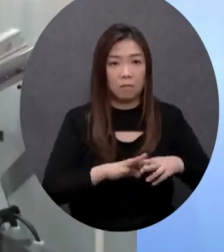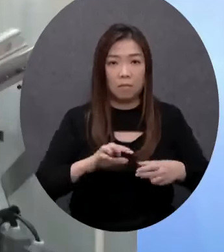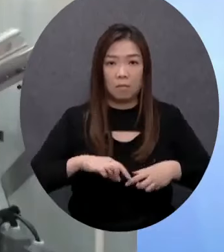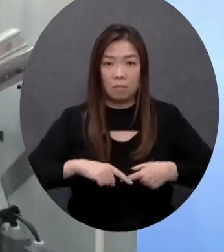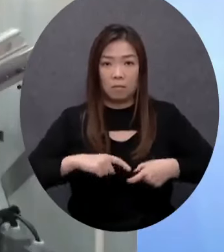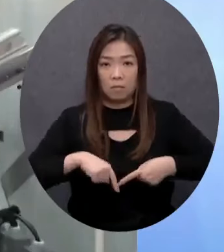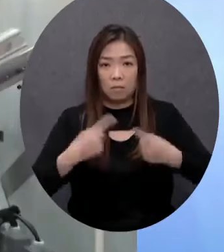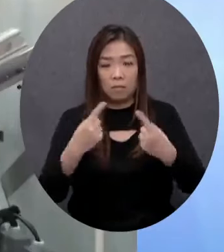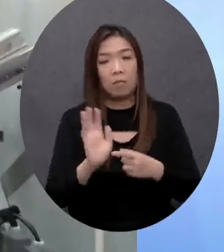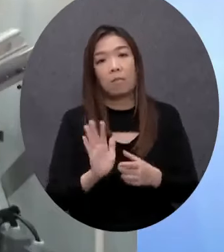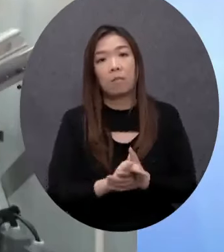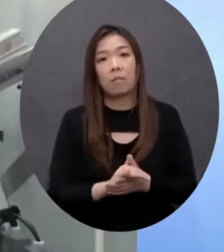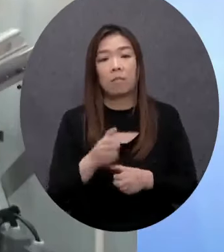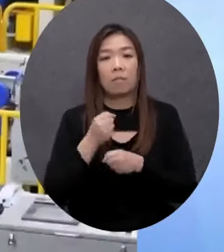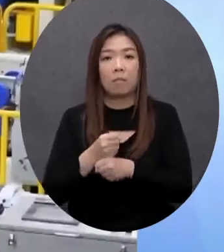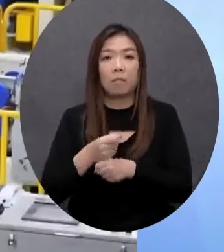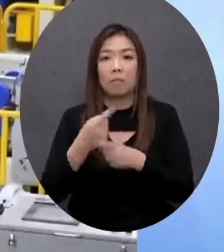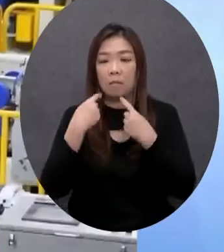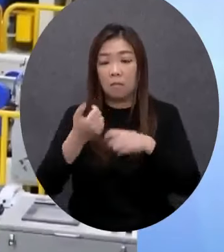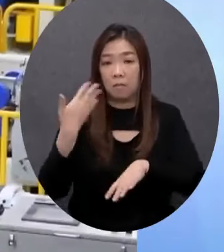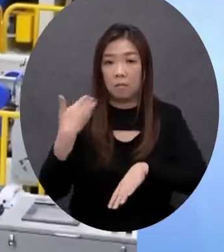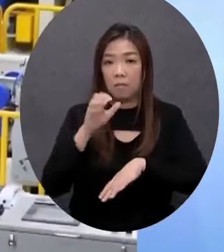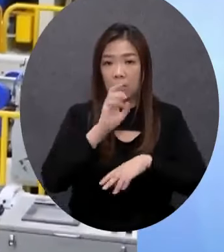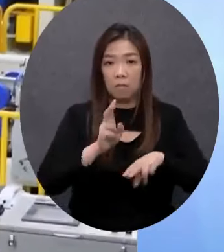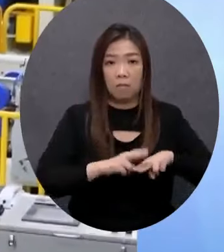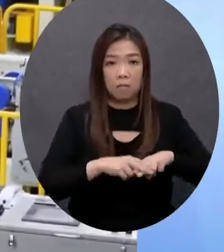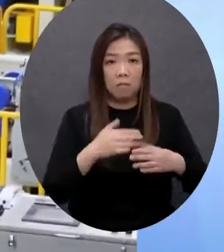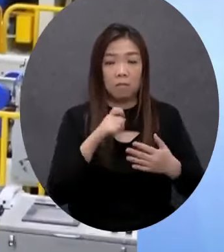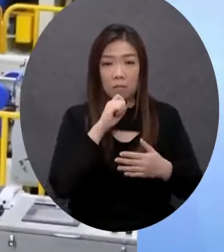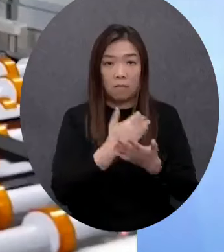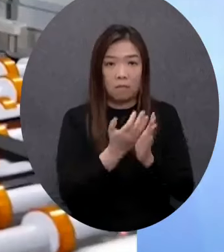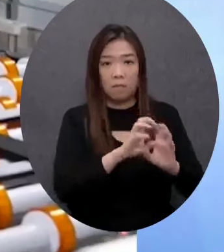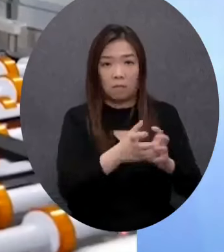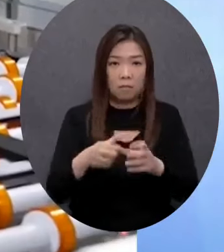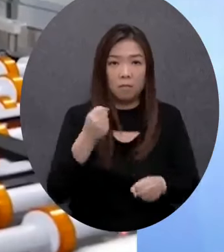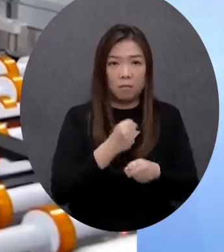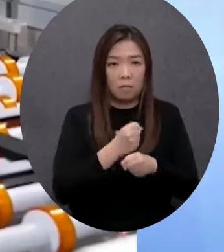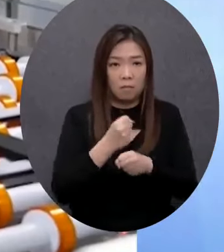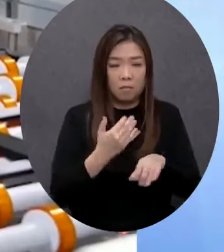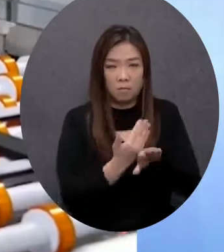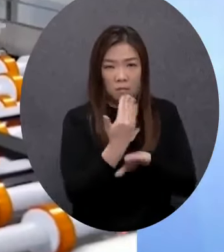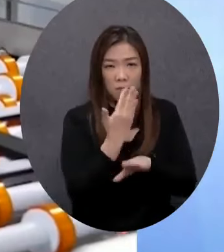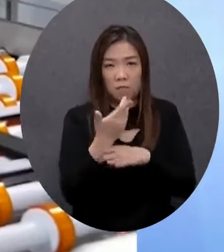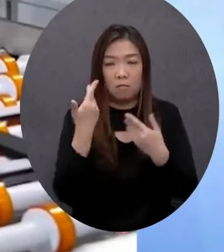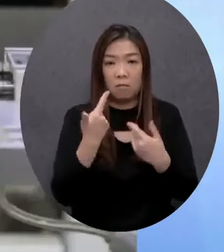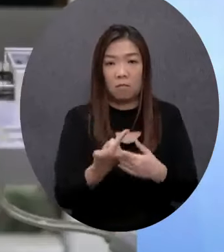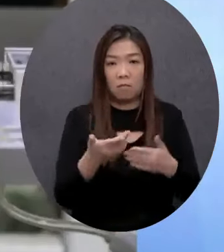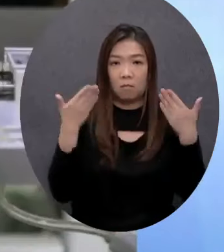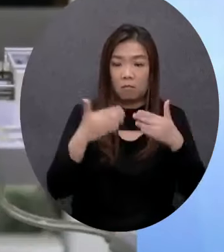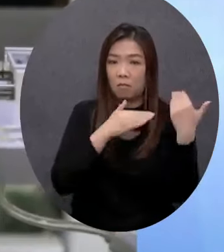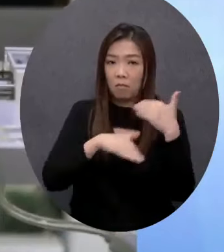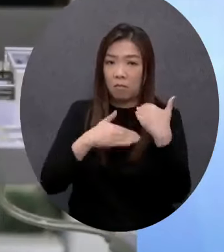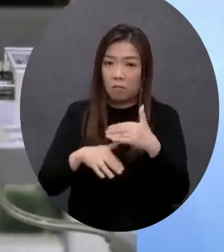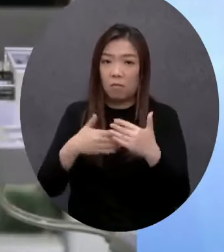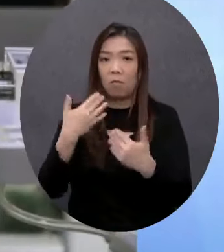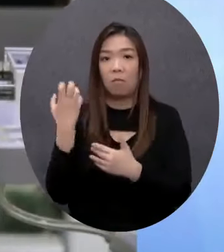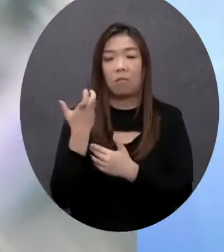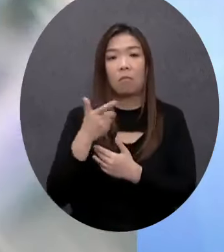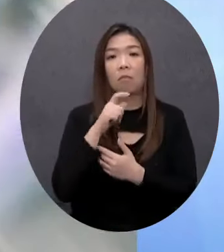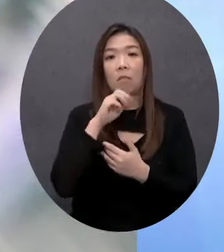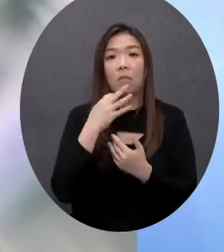马克龙早前亦都表明，中国在很多领域产能过剩，并向欧洲大量出口，认为欧洲应